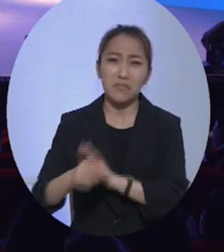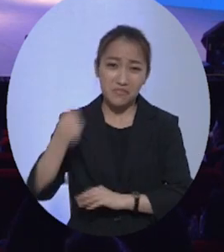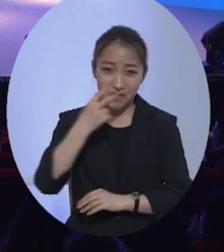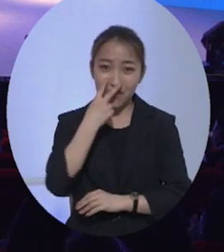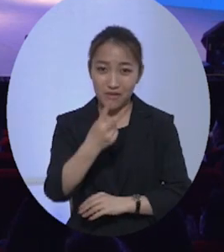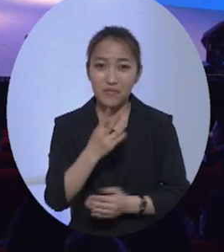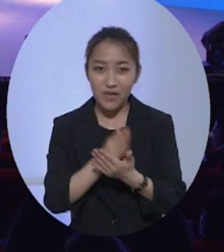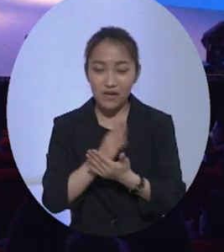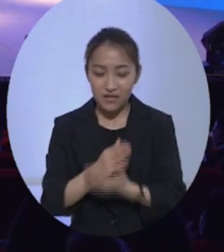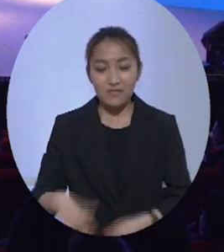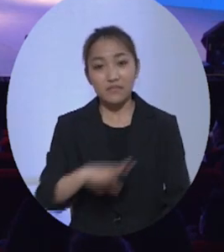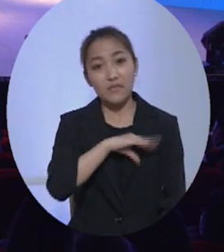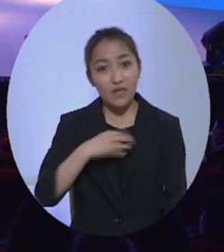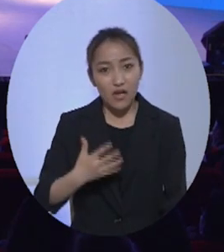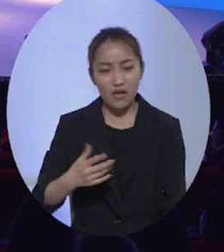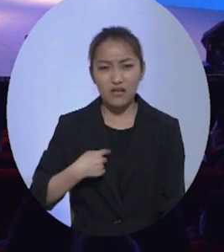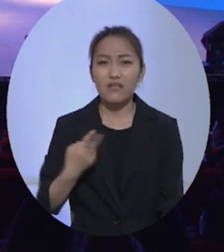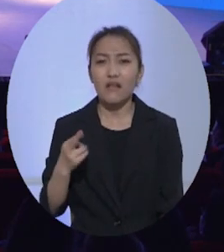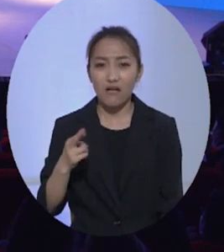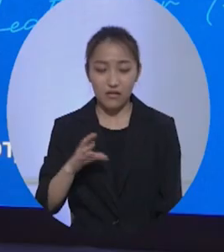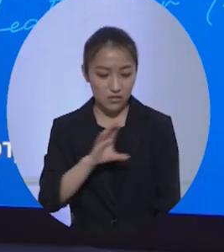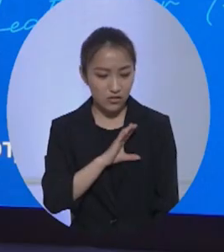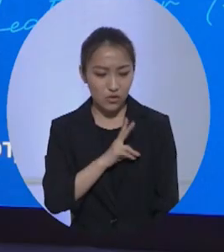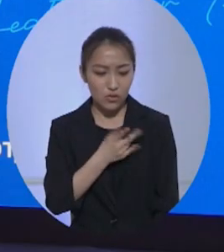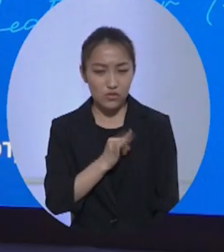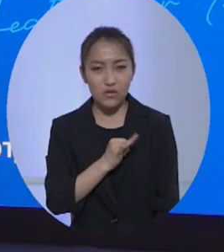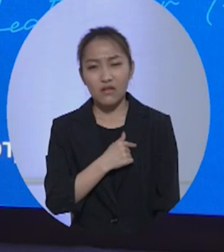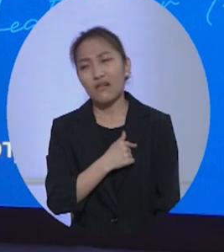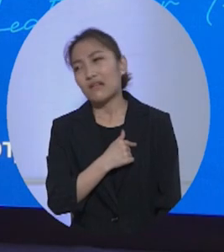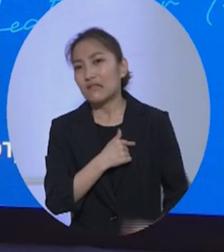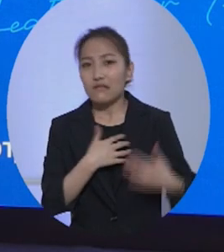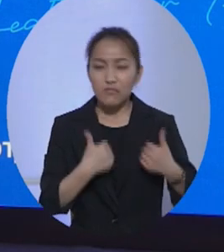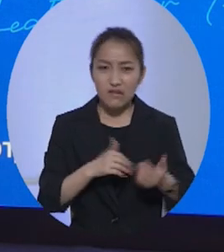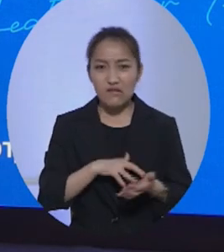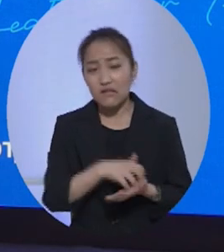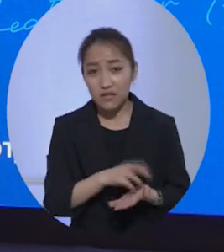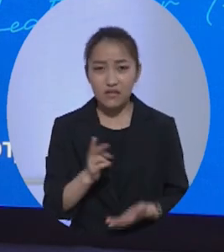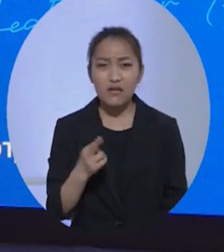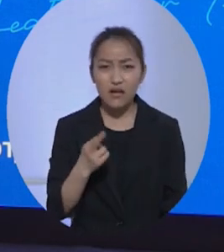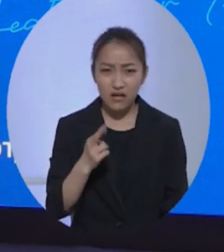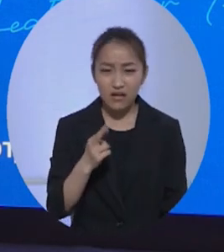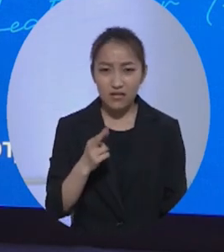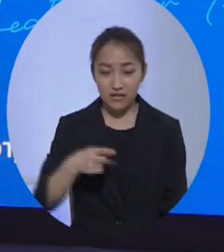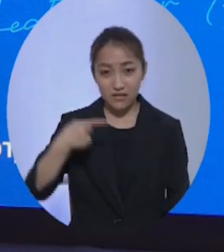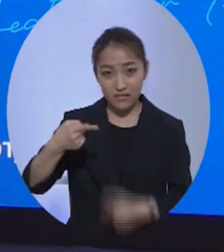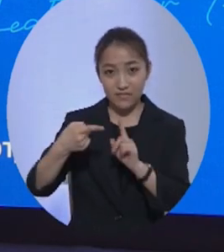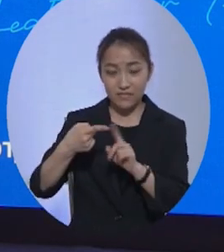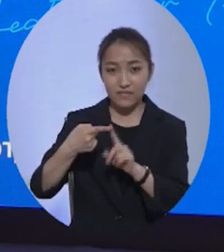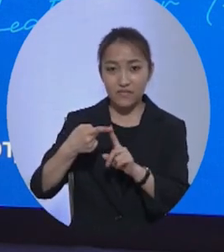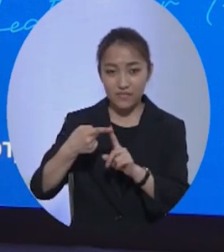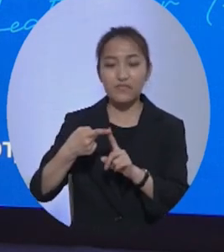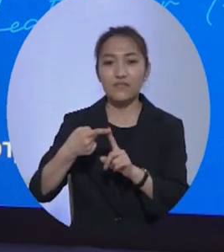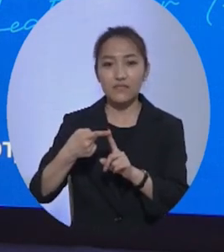За тэгэхээр бол бид нар өнөөдөр яагаад бид нар сэтгэл зүйн хямралд ороод байгаа юм бэ? Яагаад бид нар юу яагаад байгаа юм бэ гэхээр нэгдүгээрт бид нар